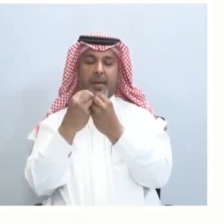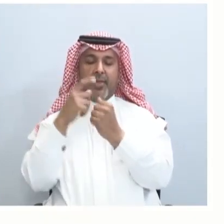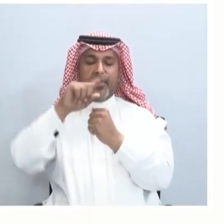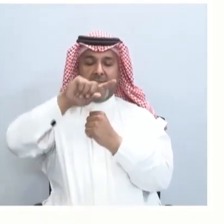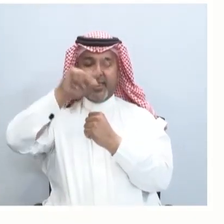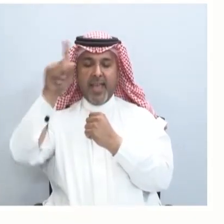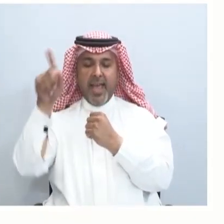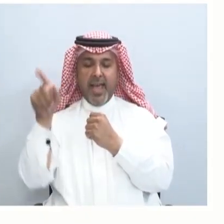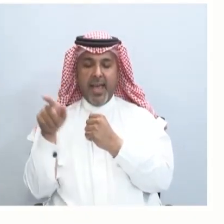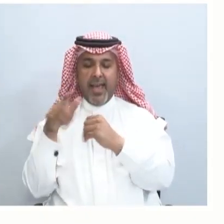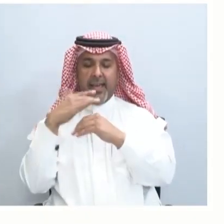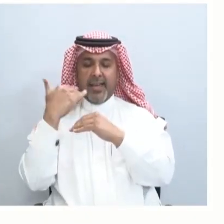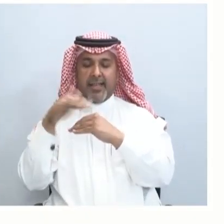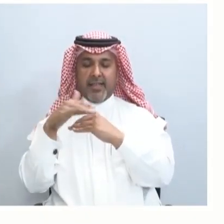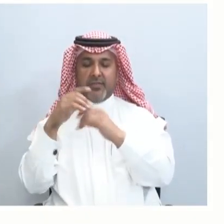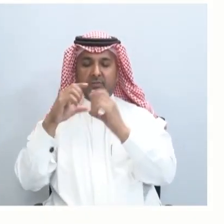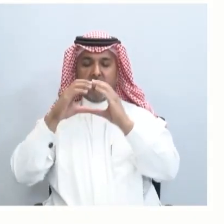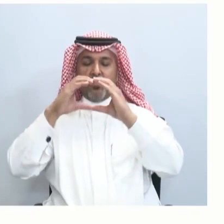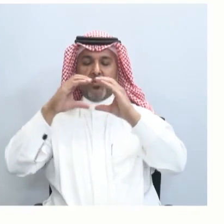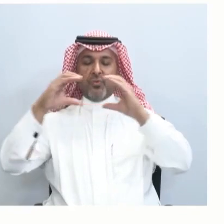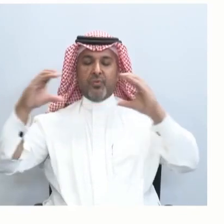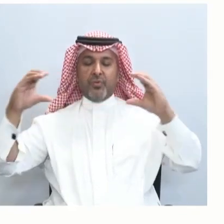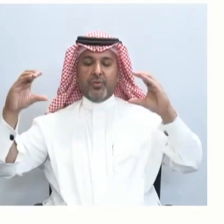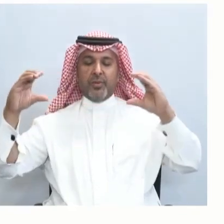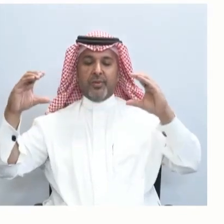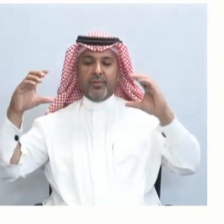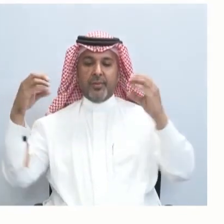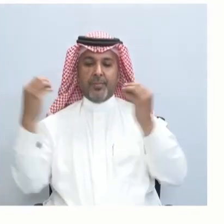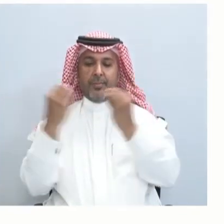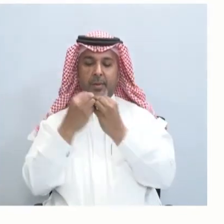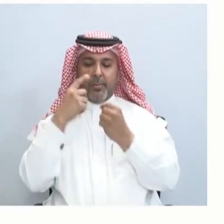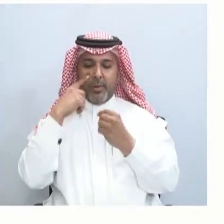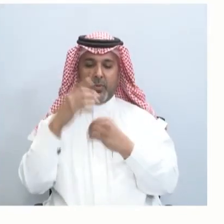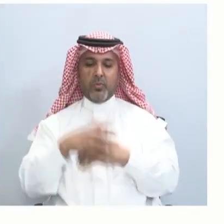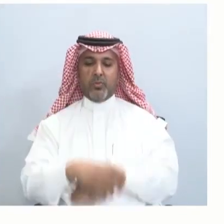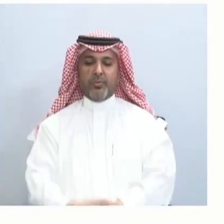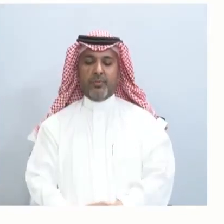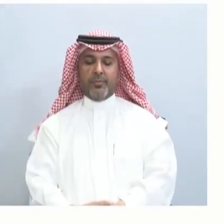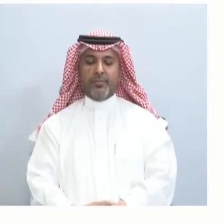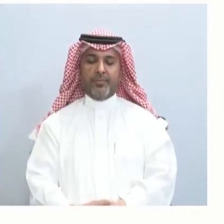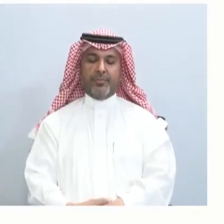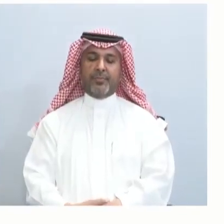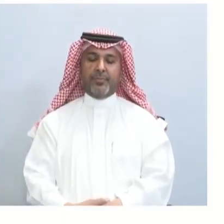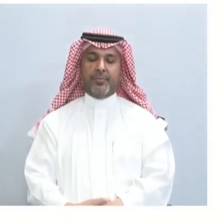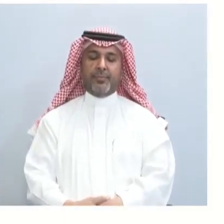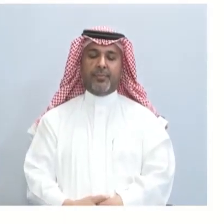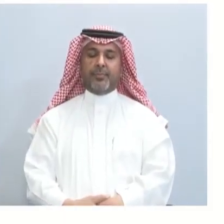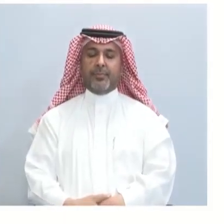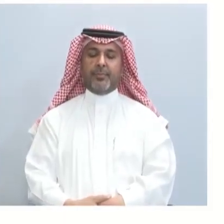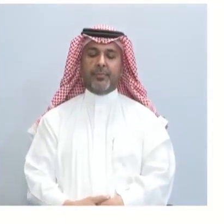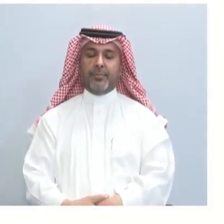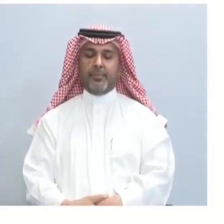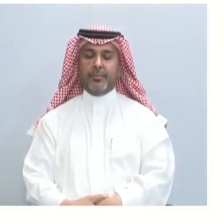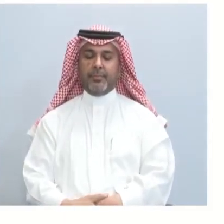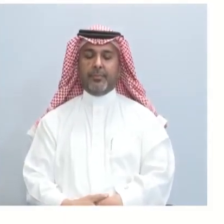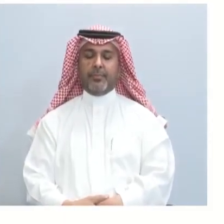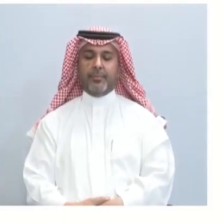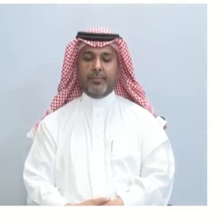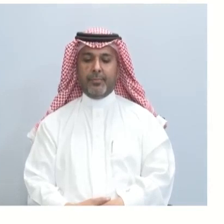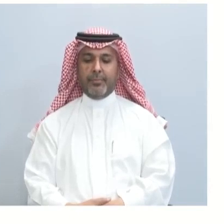نعم نقوم بجمع هاتين المساحتين مساحه نصف الدائره ومساحه المستطيل نجمعهما